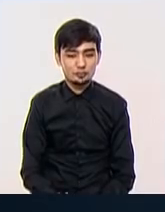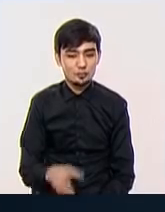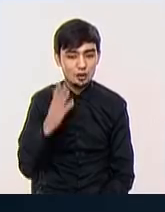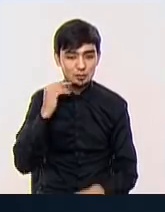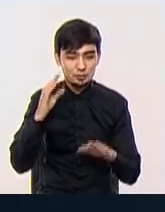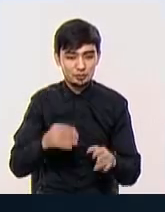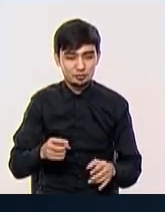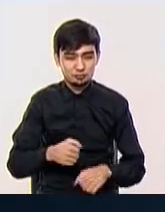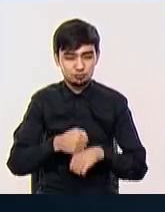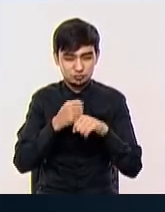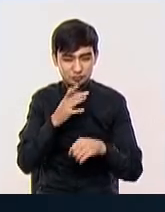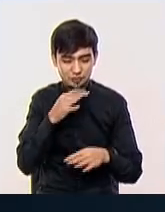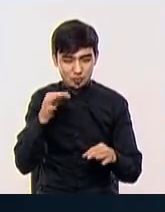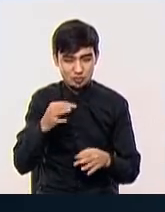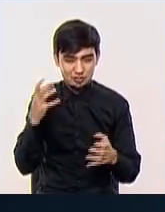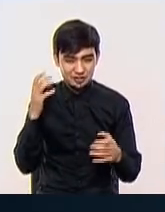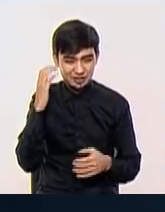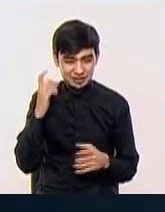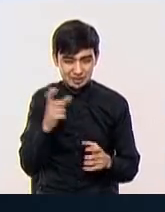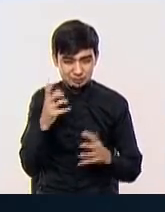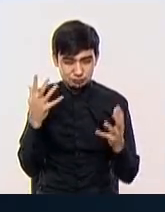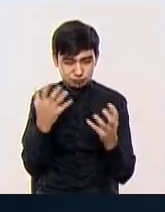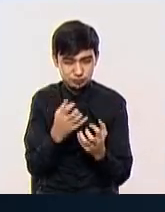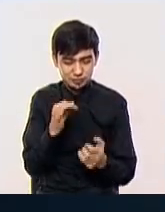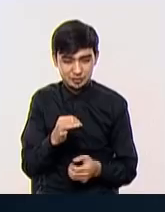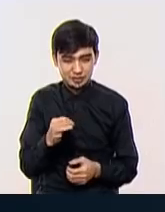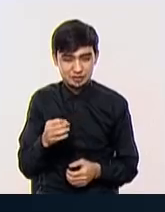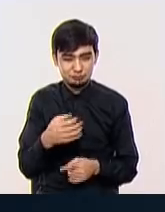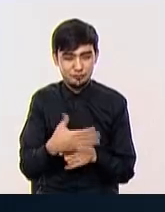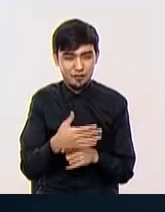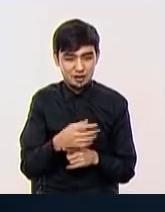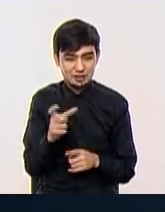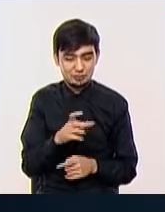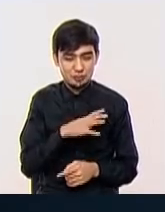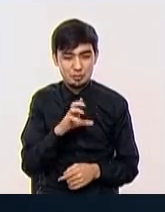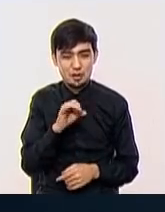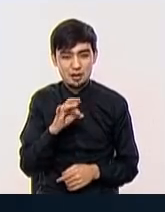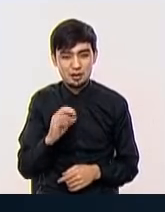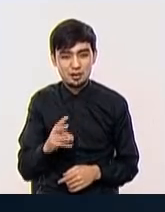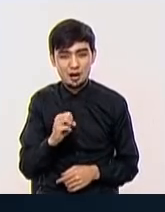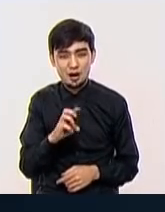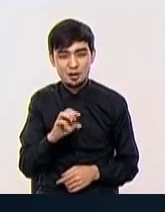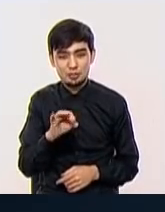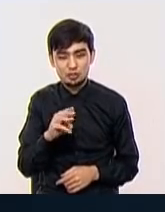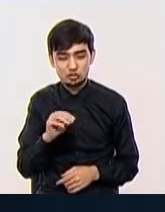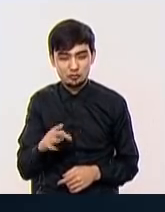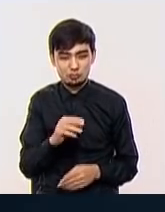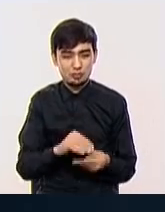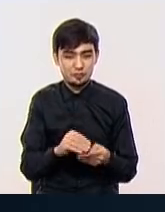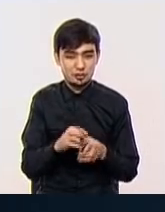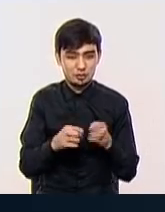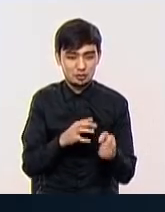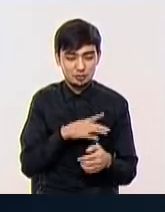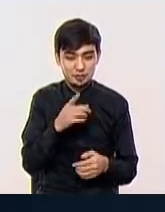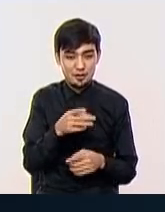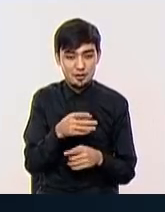Алматыдағы қақтығыс кезінде көк түтіннің ішінен көк ту көтеріп шыққан Берік Әбішевке бүгін тағы ота жасалды.